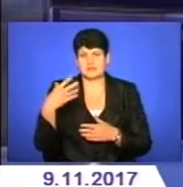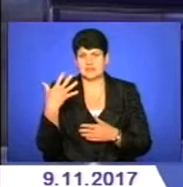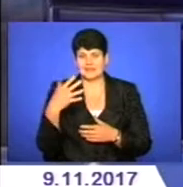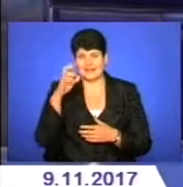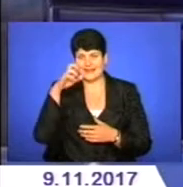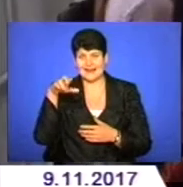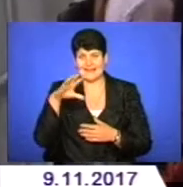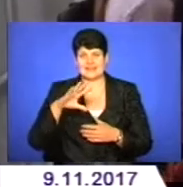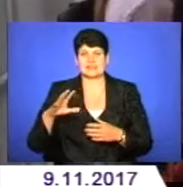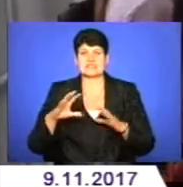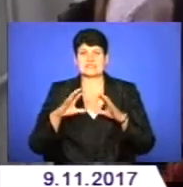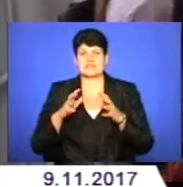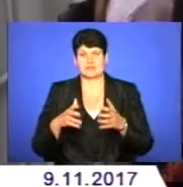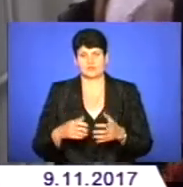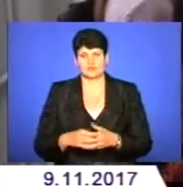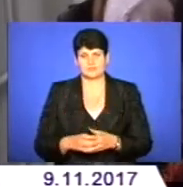світу.